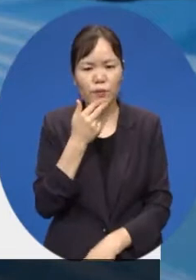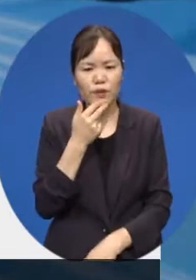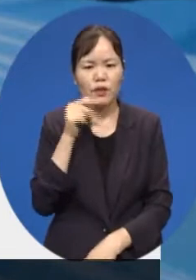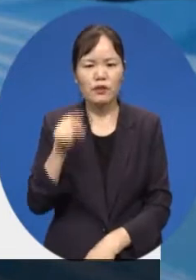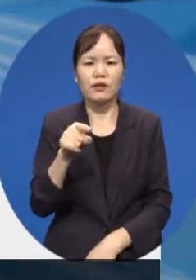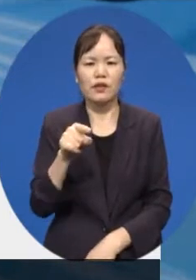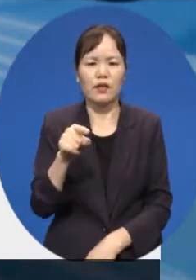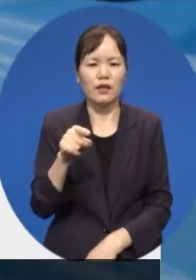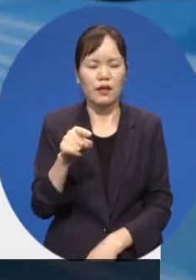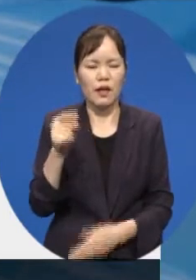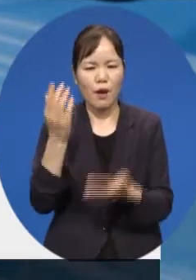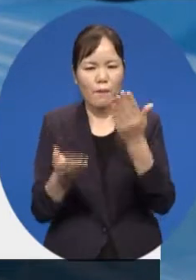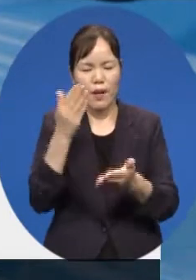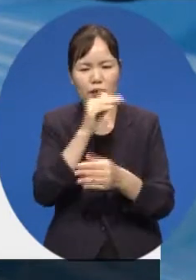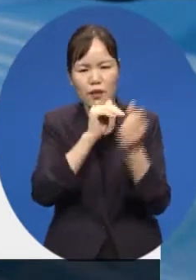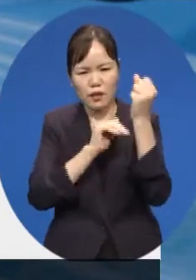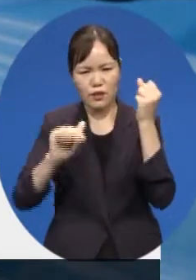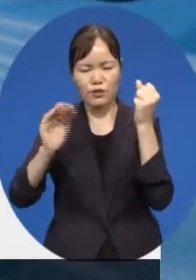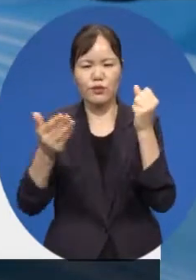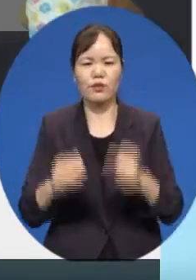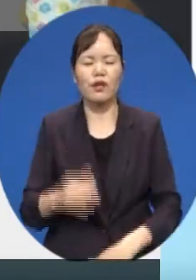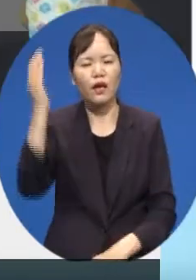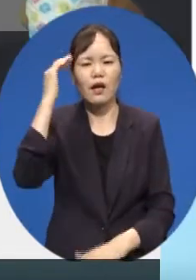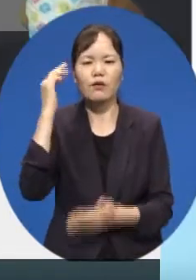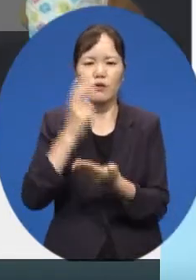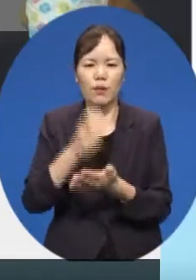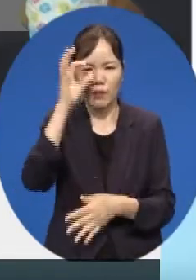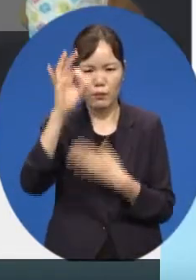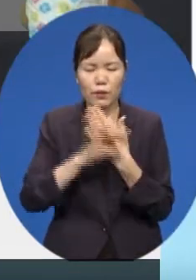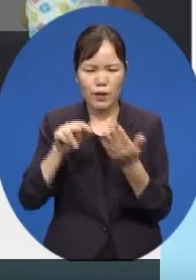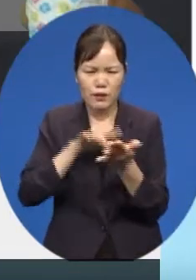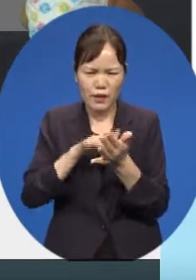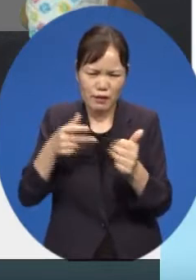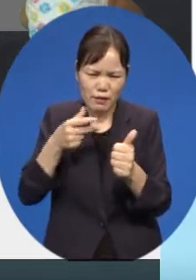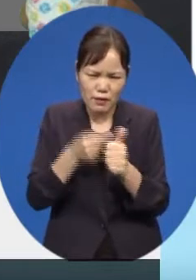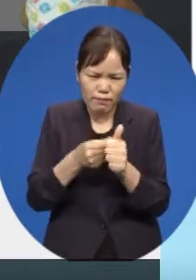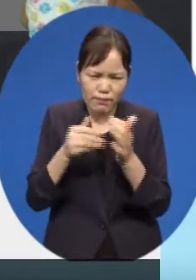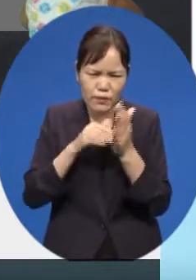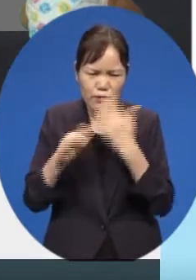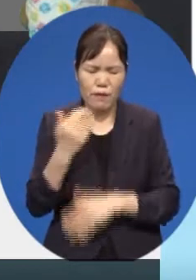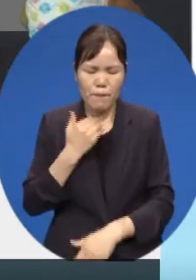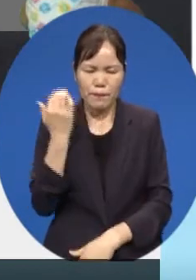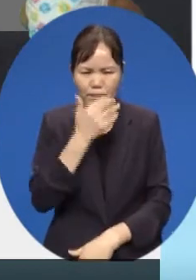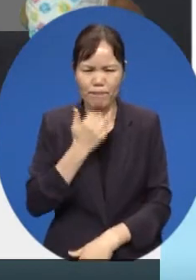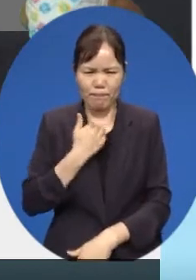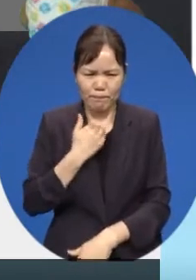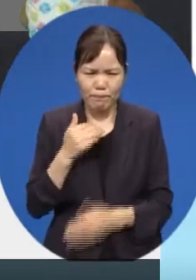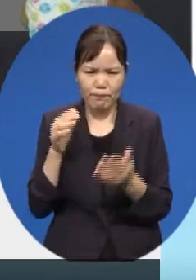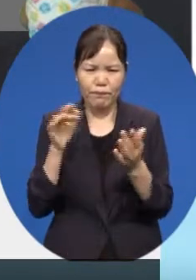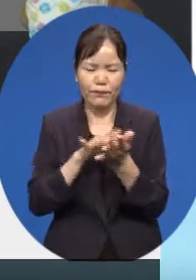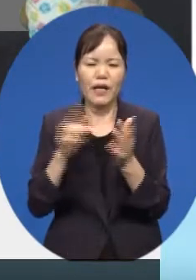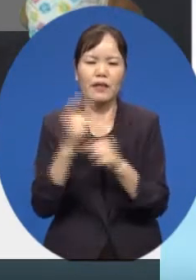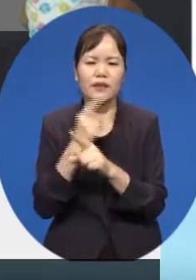옳고 그름의 판단이 기준 점이겠죠 우리 나라의 법에 보면 화학적 거세를 법명 은 성충동 약물치료 등에 관한